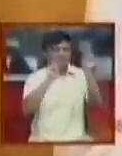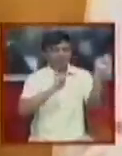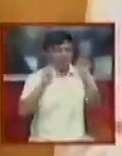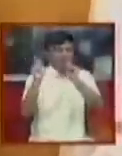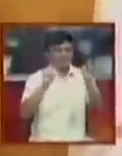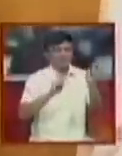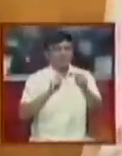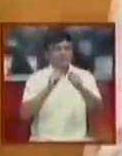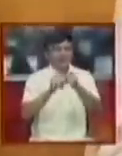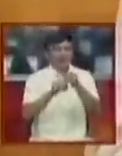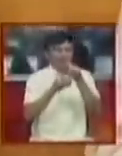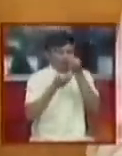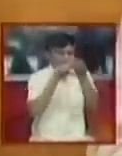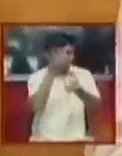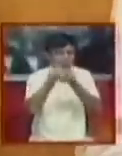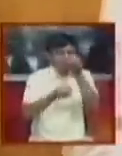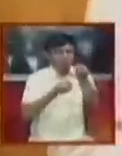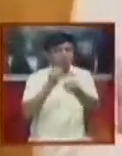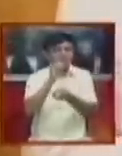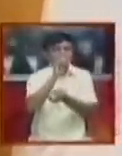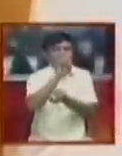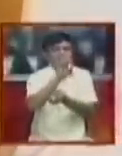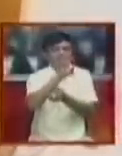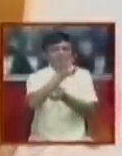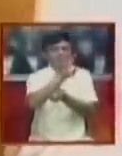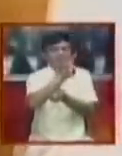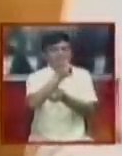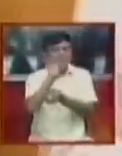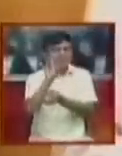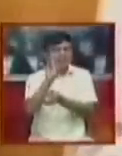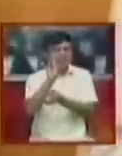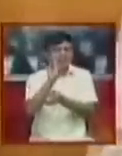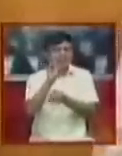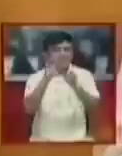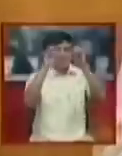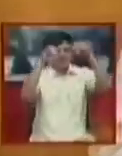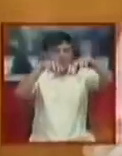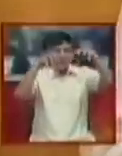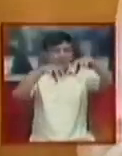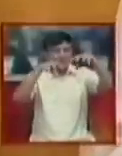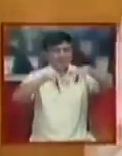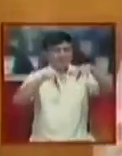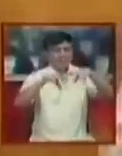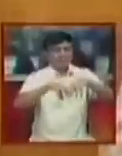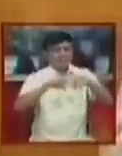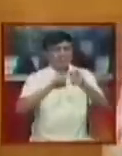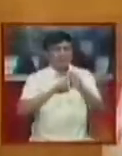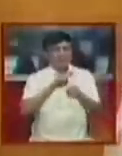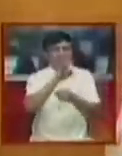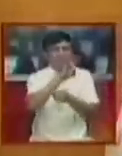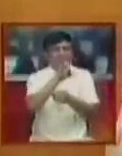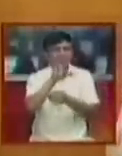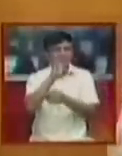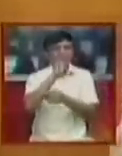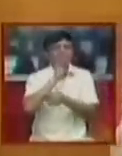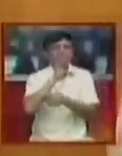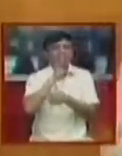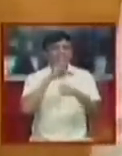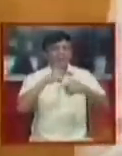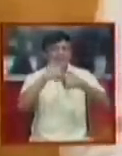ang pakinabang ng 86 na automated rain gauges at 28 water level